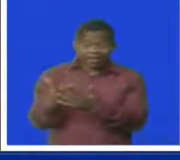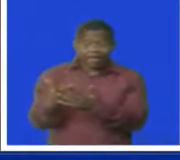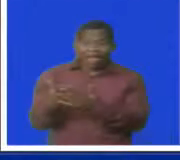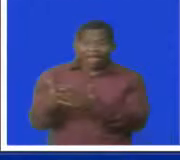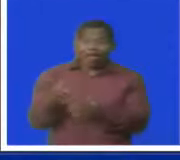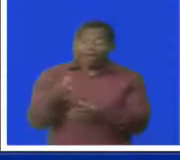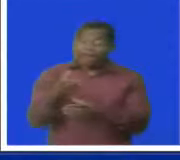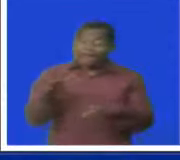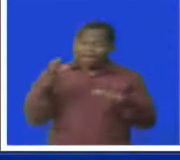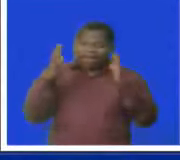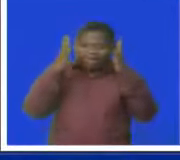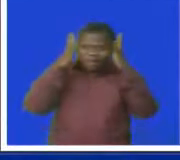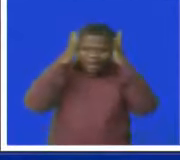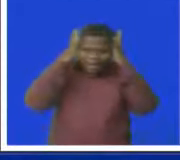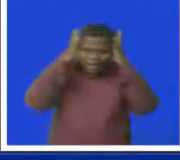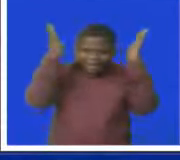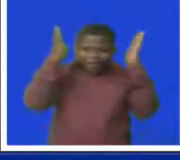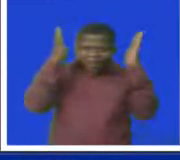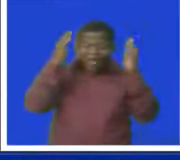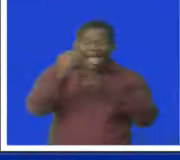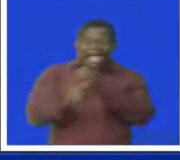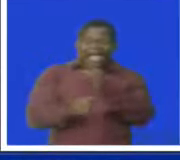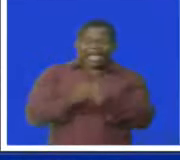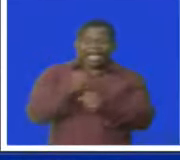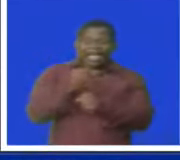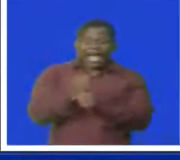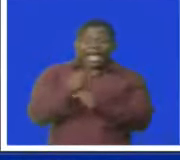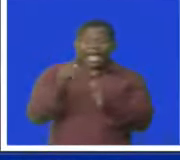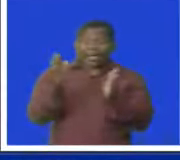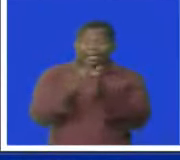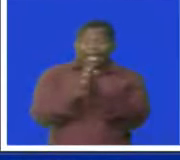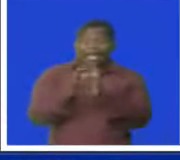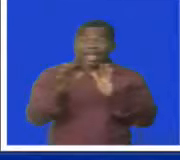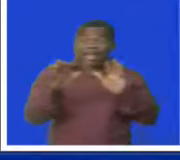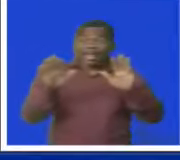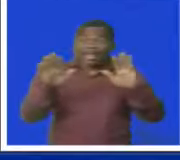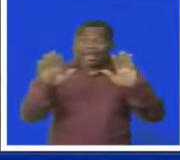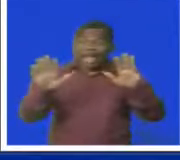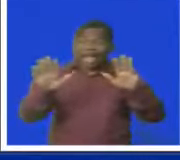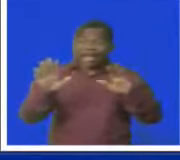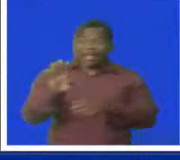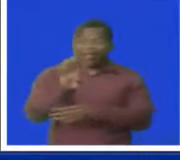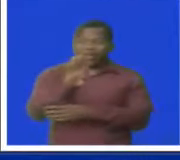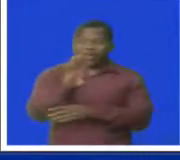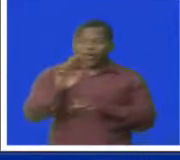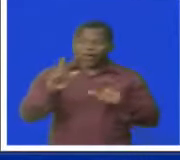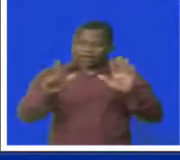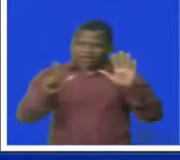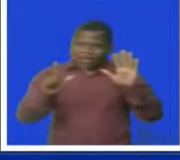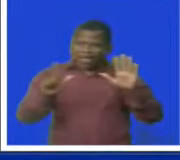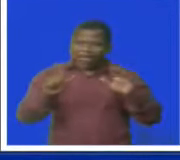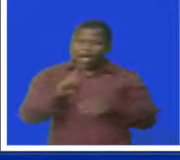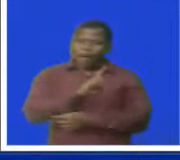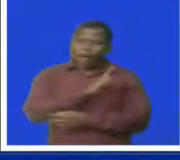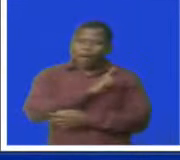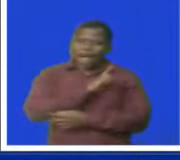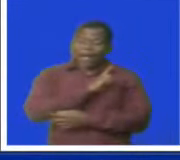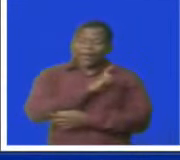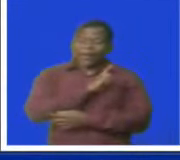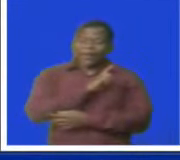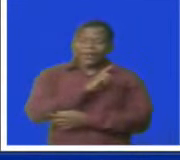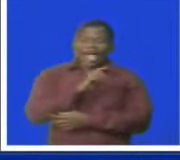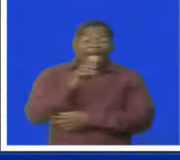liwetfule lowendeka ngeminyaka wa 1947 ngesikhathi inkhosi yemangisi King George ita eshiselweni eveni lakangwane